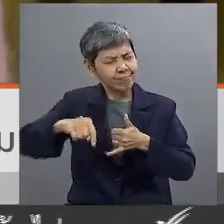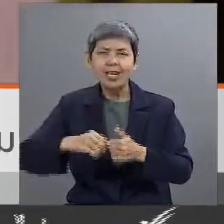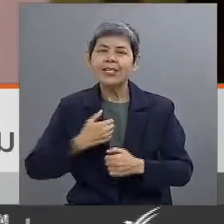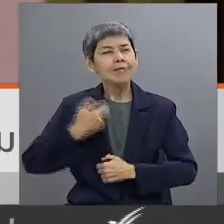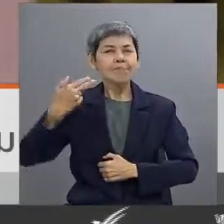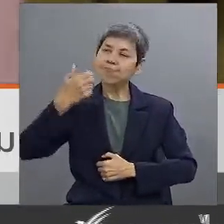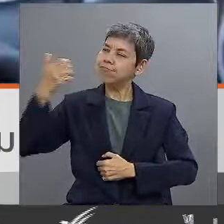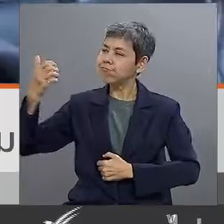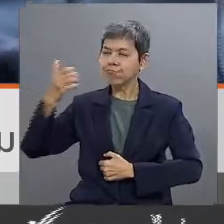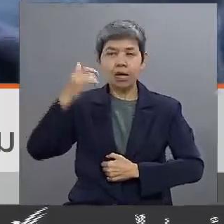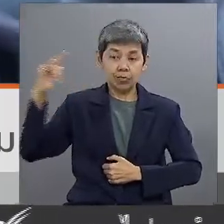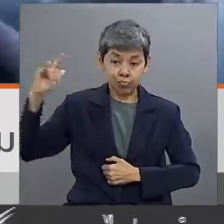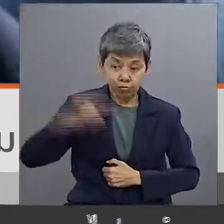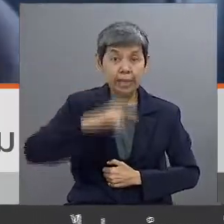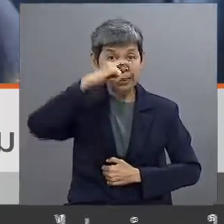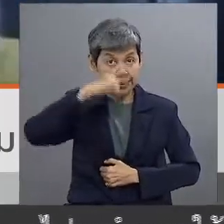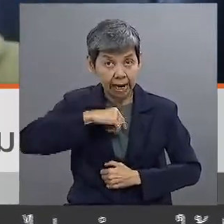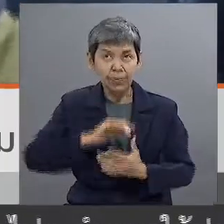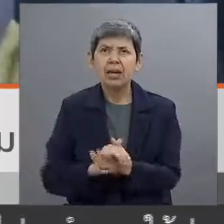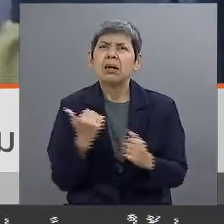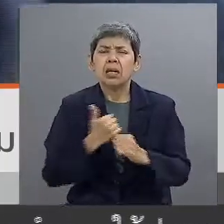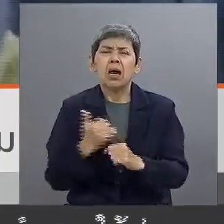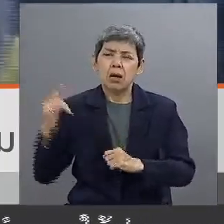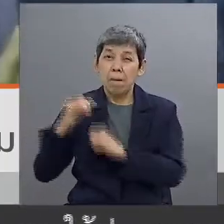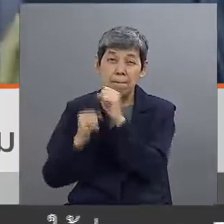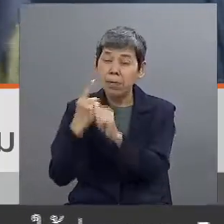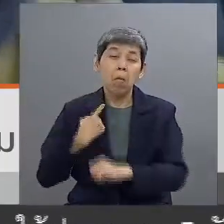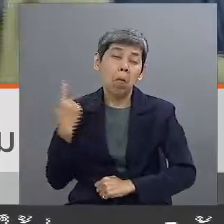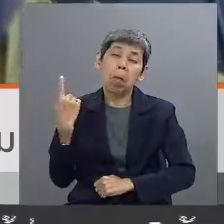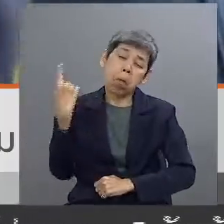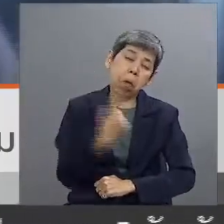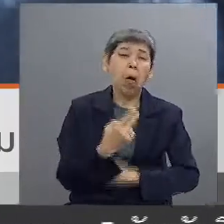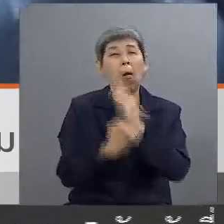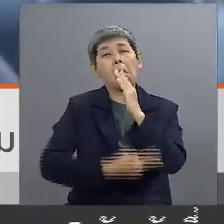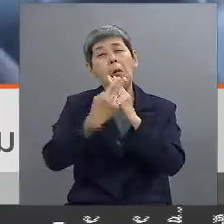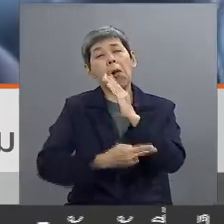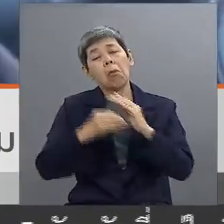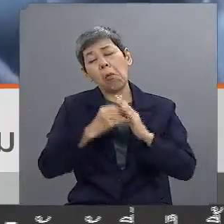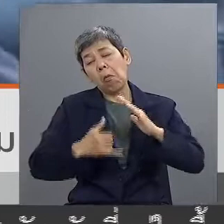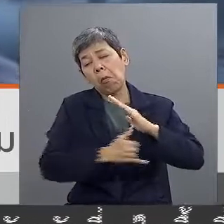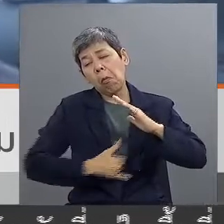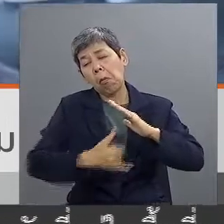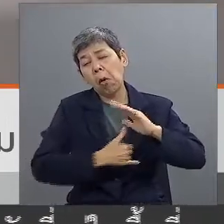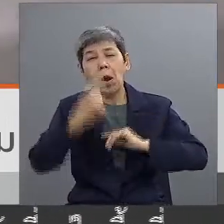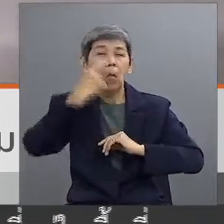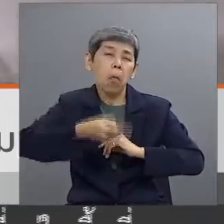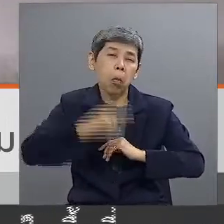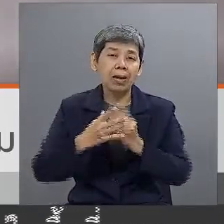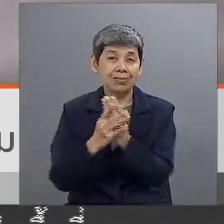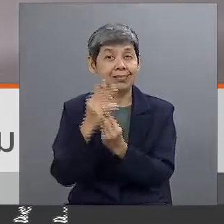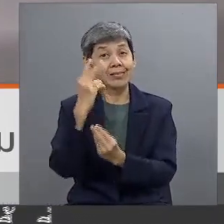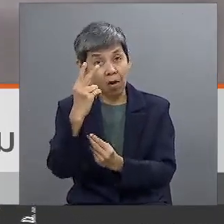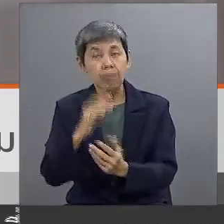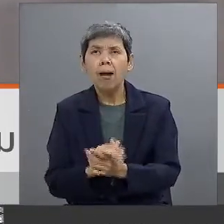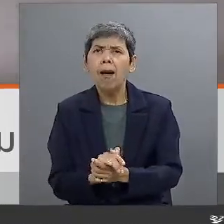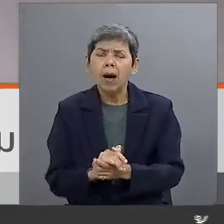ากญี่ปุ่นมาไทยที่แม้ต้องข้ามปีใหม่คนเดียวในโรงแรมที่รัฐจัดให้และอยู่กับวิวเดิมๆ2สัปดาห์แต่ในช่วงกักตัว